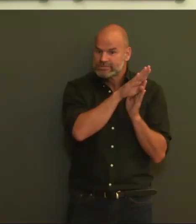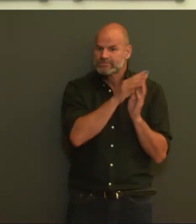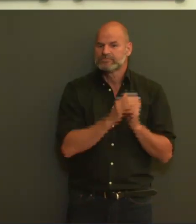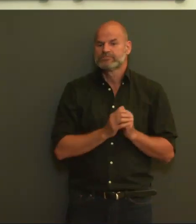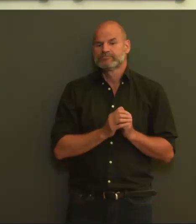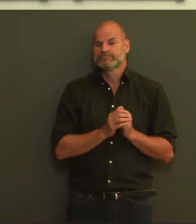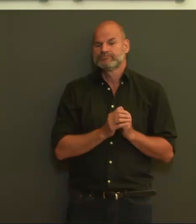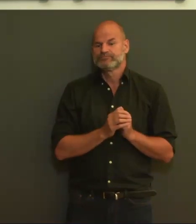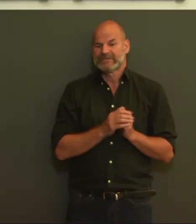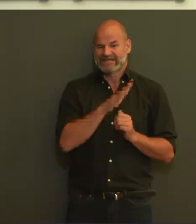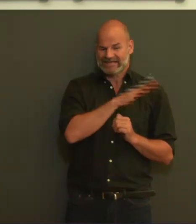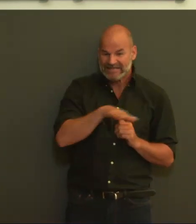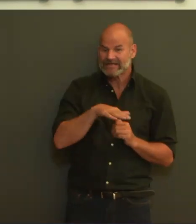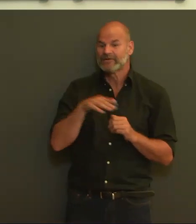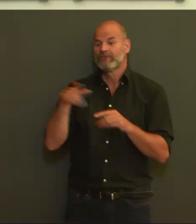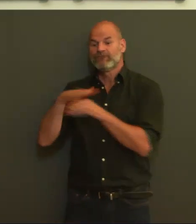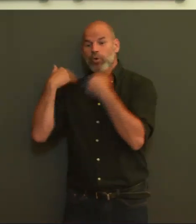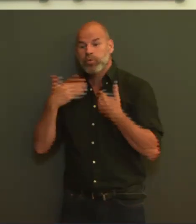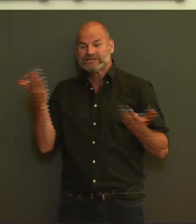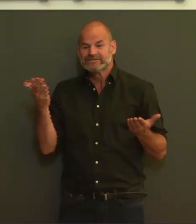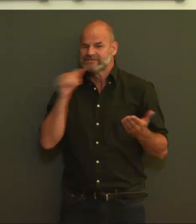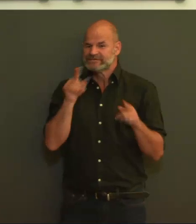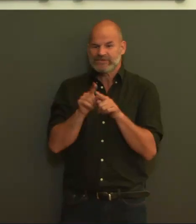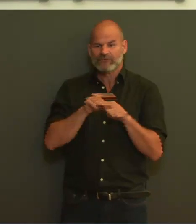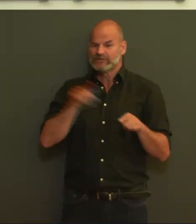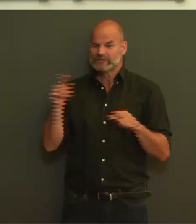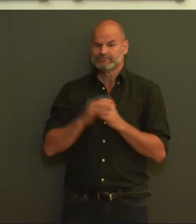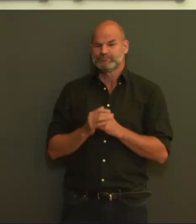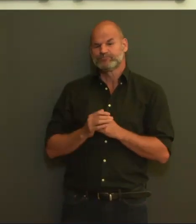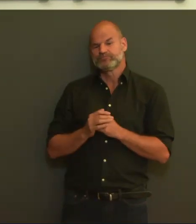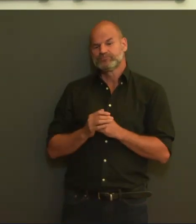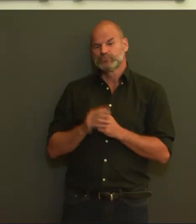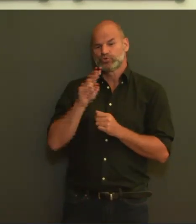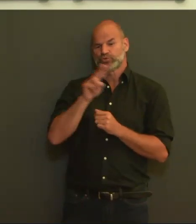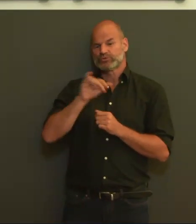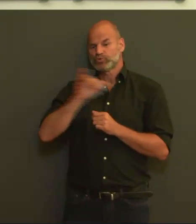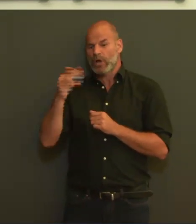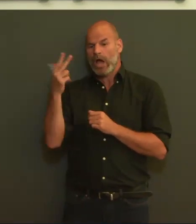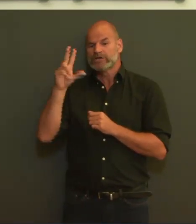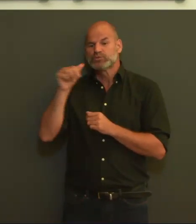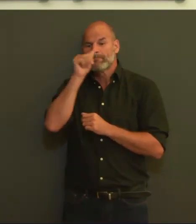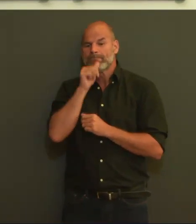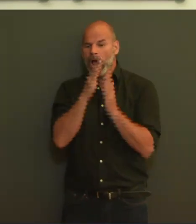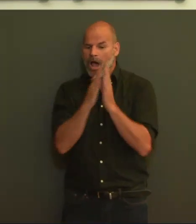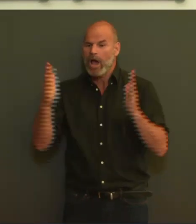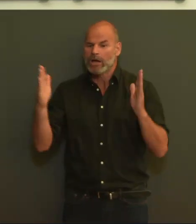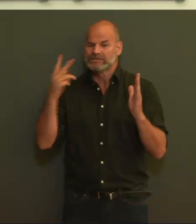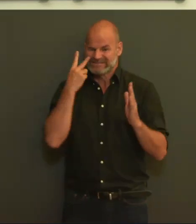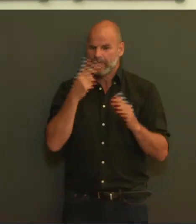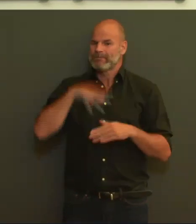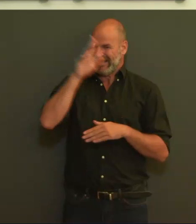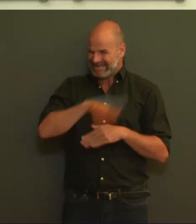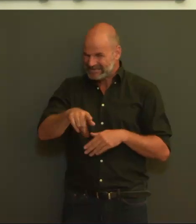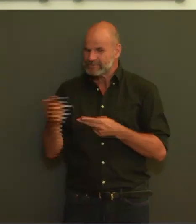28 maart. Ongeveer evenveel jongens als meisjes werden opgenomen. En over het algemeen waren het vooral de